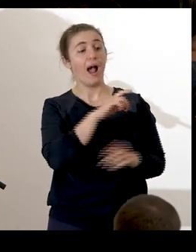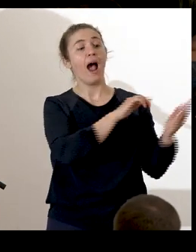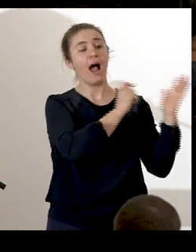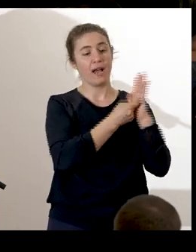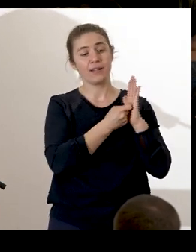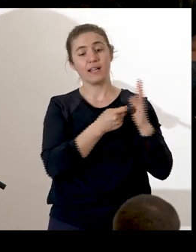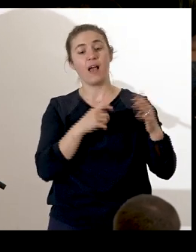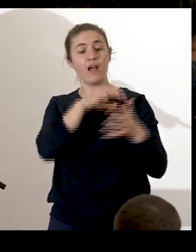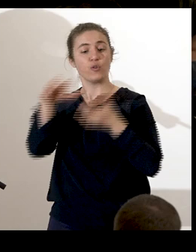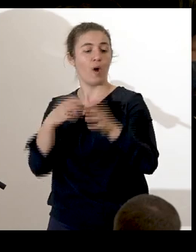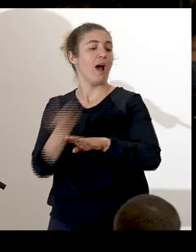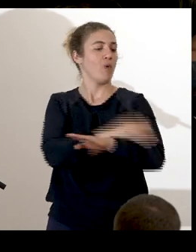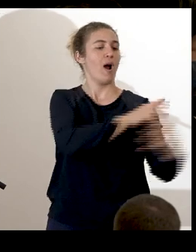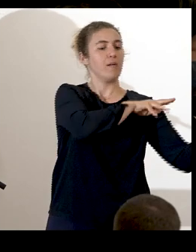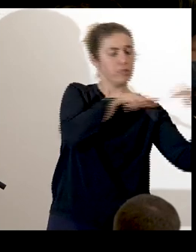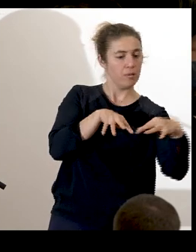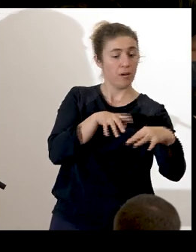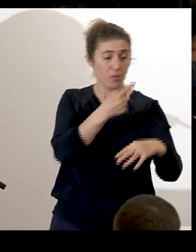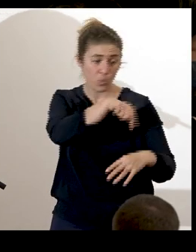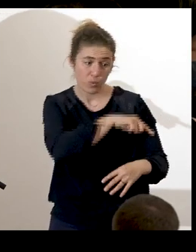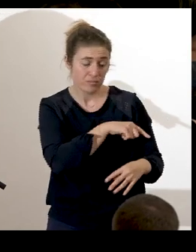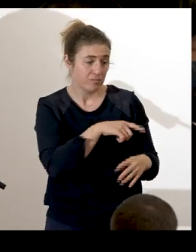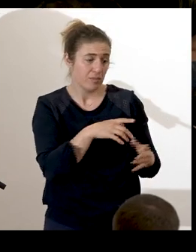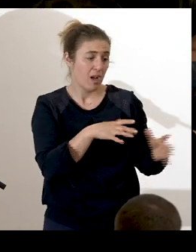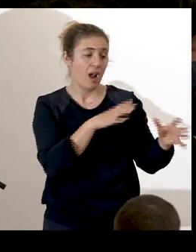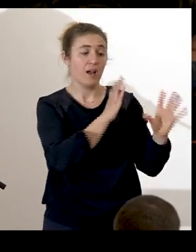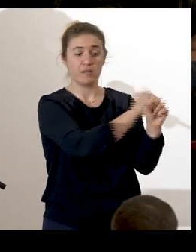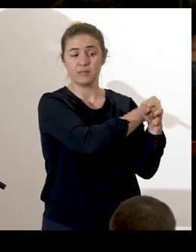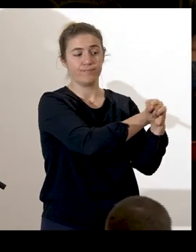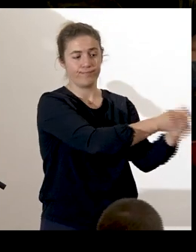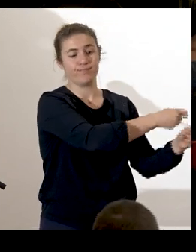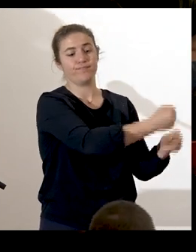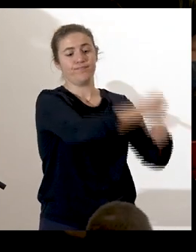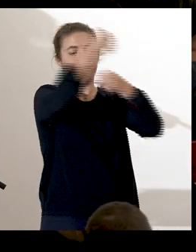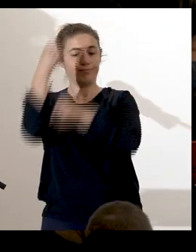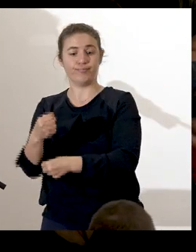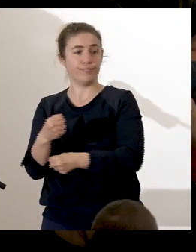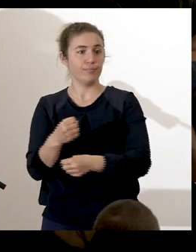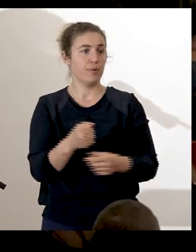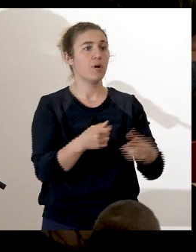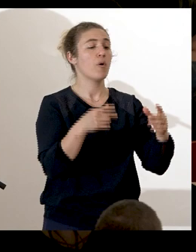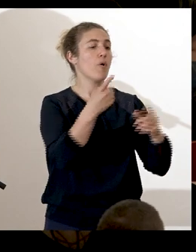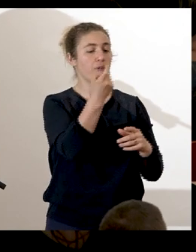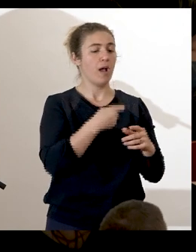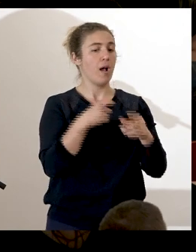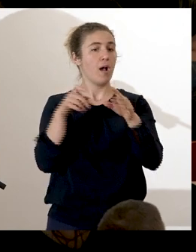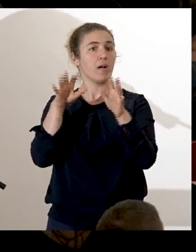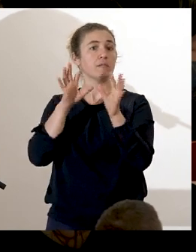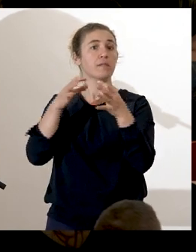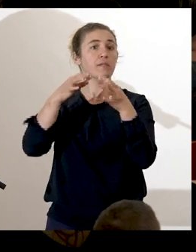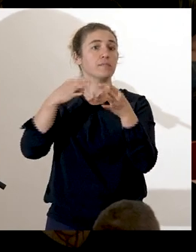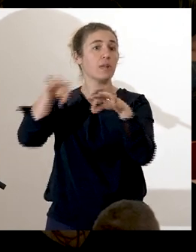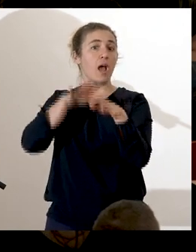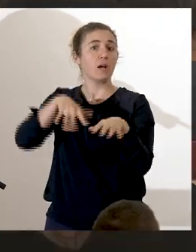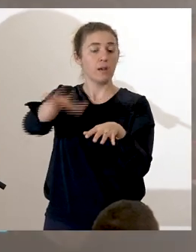1859, ne sont en réalité que des captifs capturés dans l'intérieur des terres et livrés sur la côte aux négociants français par des marchands